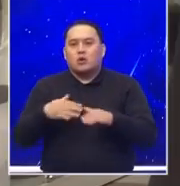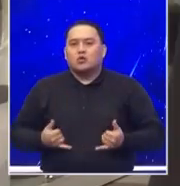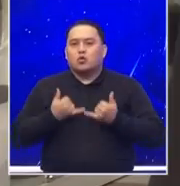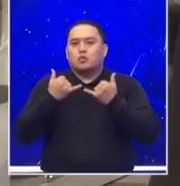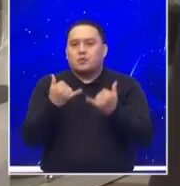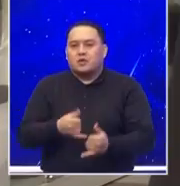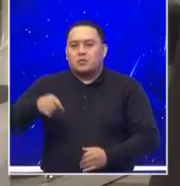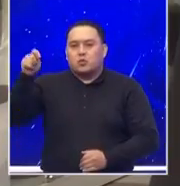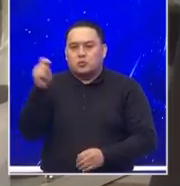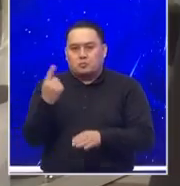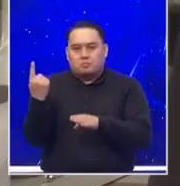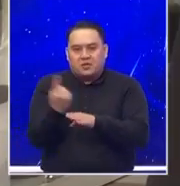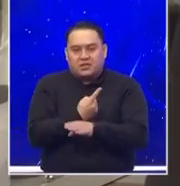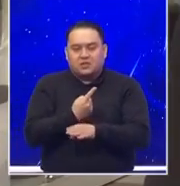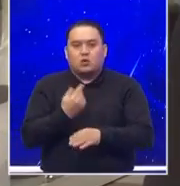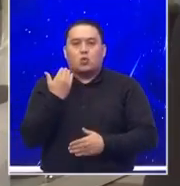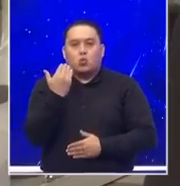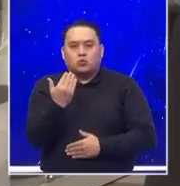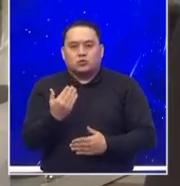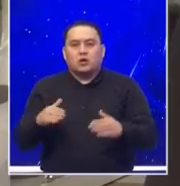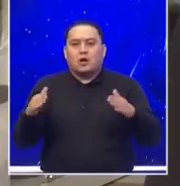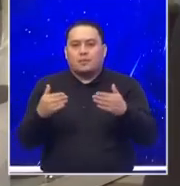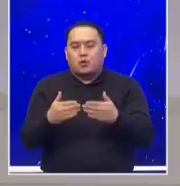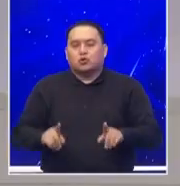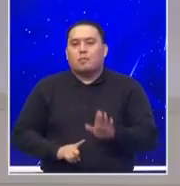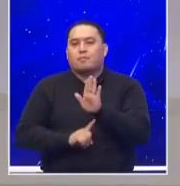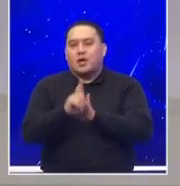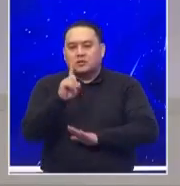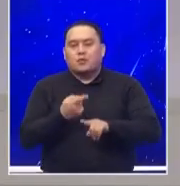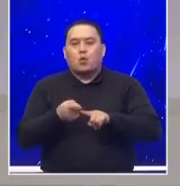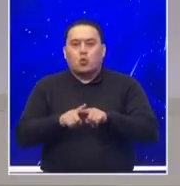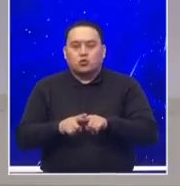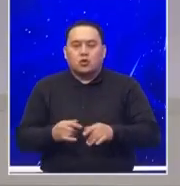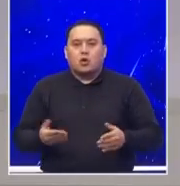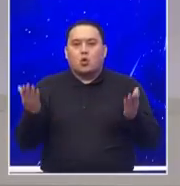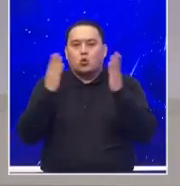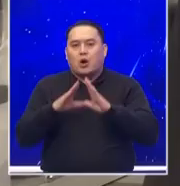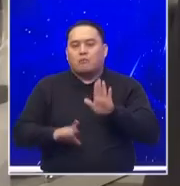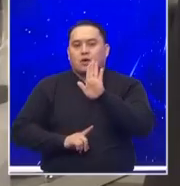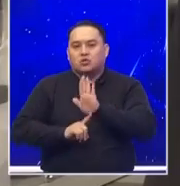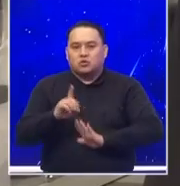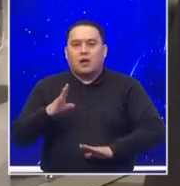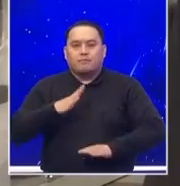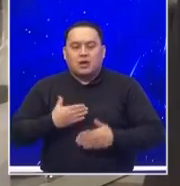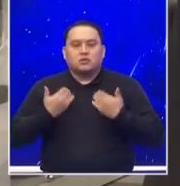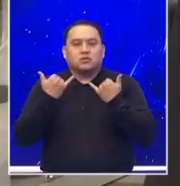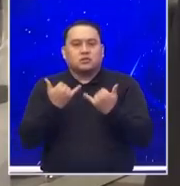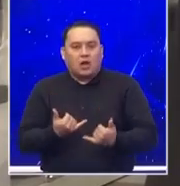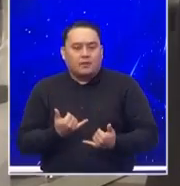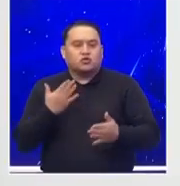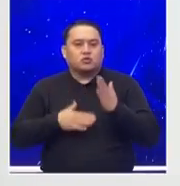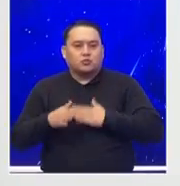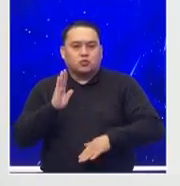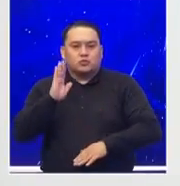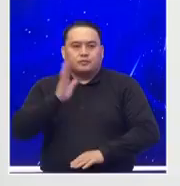болсын деген ниетпен бірінші ат басын Бейсекең арналған бұрыштан бастап, Бейсекеңнің рухына құран бағыштадық, Бейсекеңнің аруағы шат